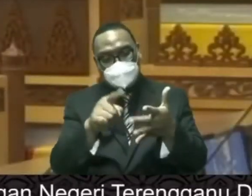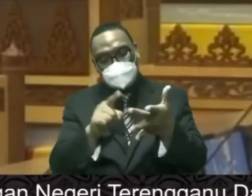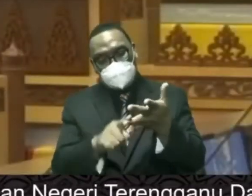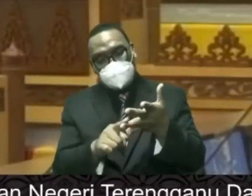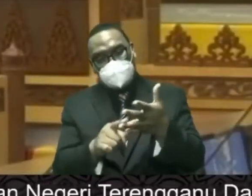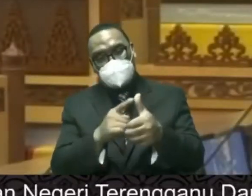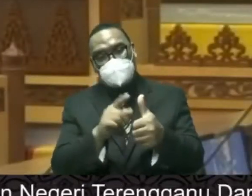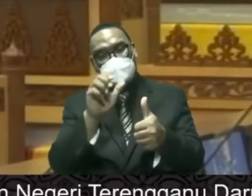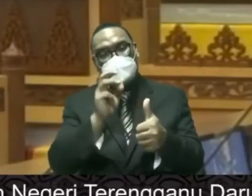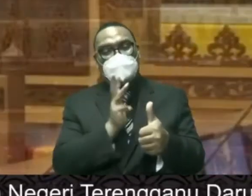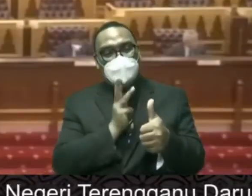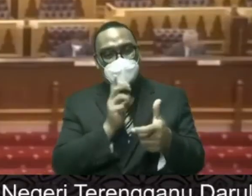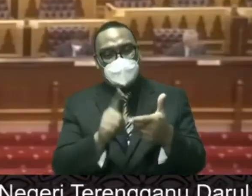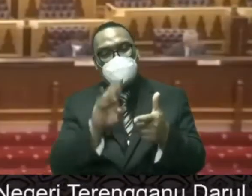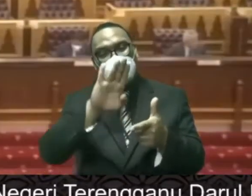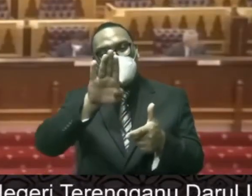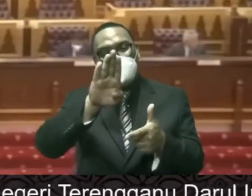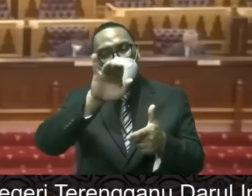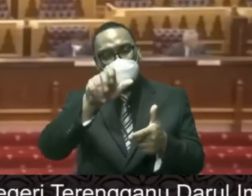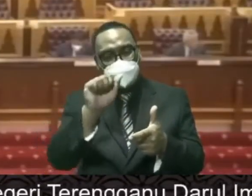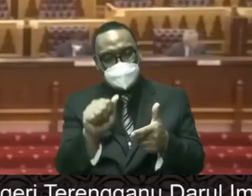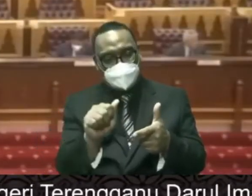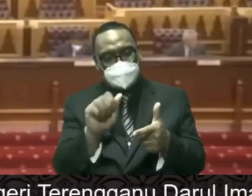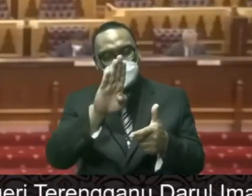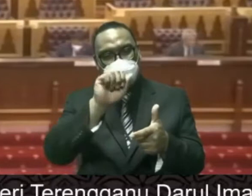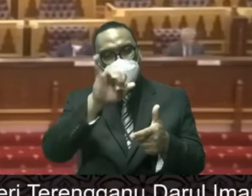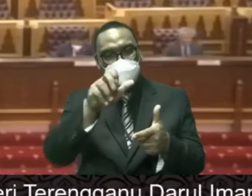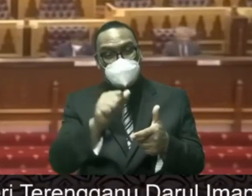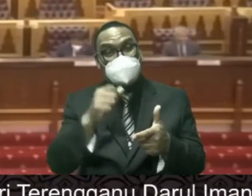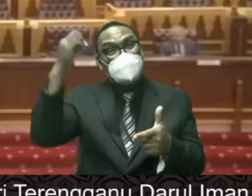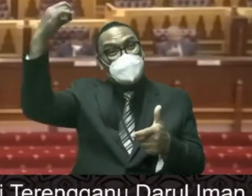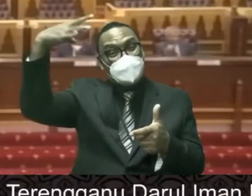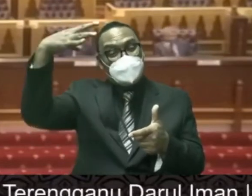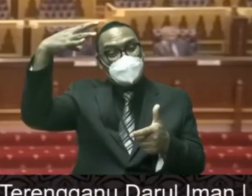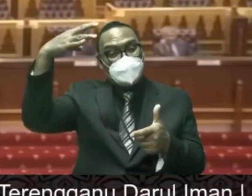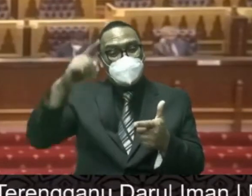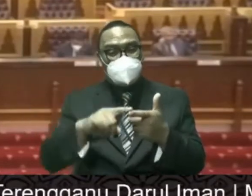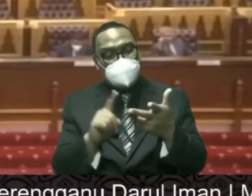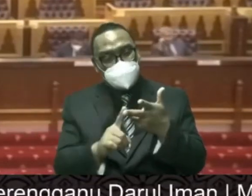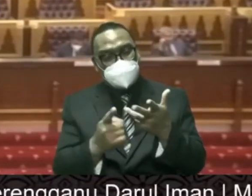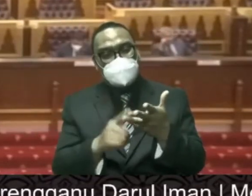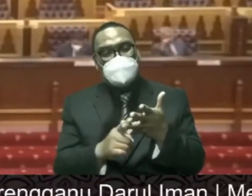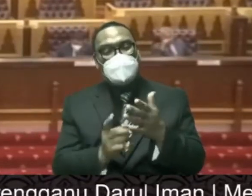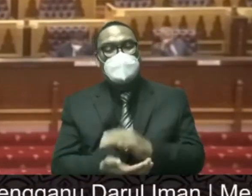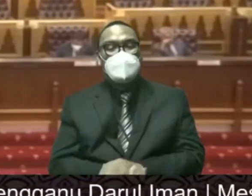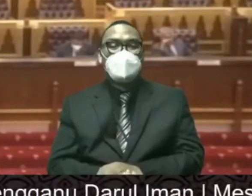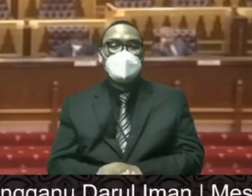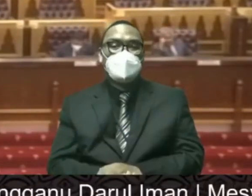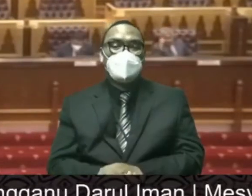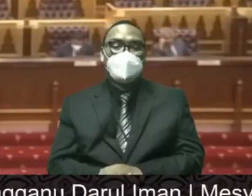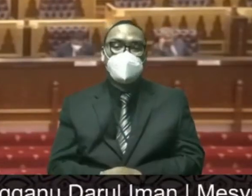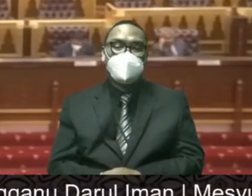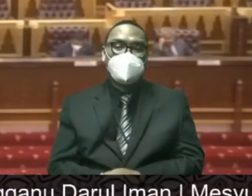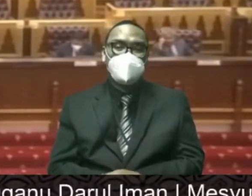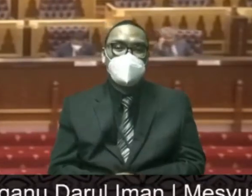aing bacem cair dan week Hai Sigmund ya adalah elemen utama yang